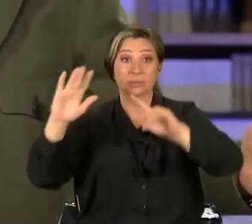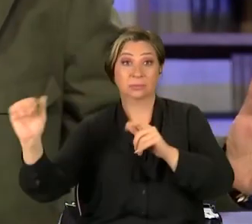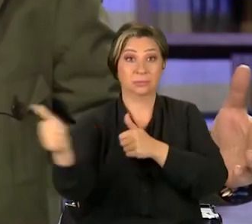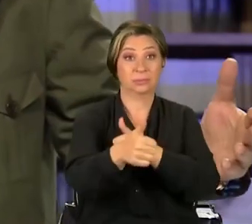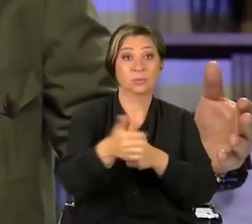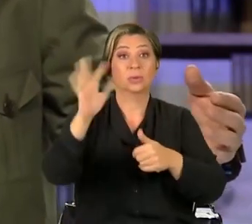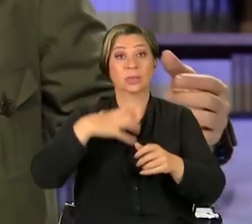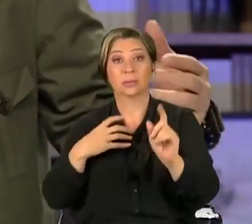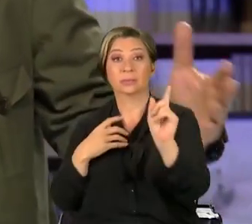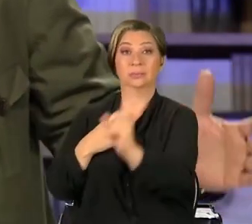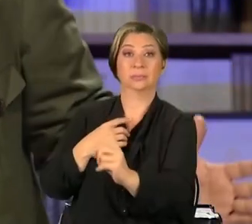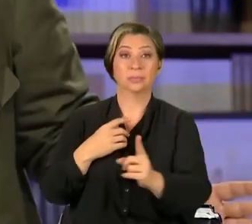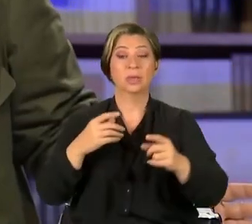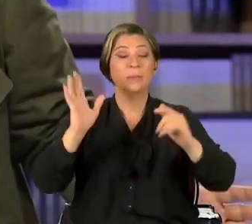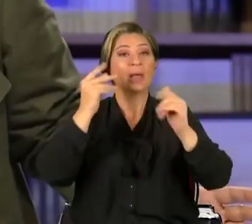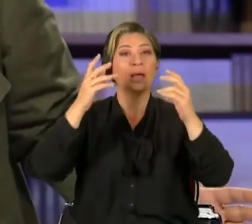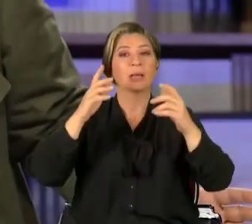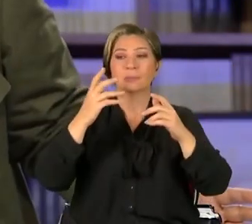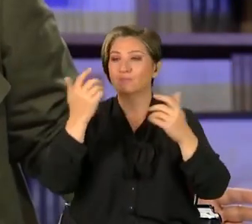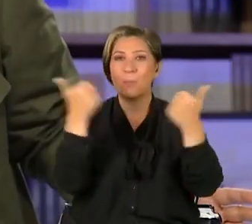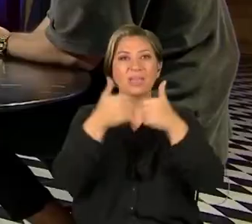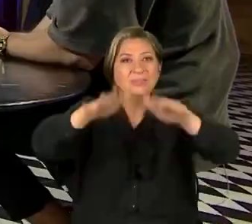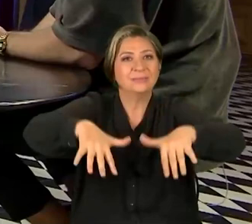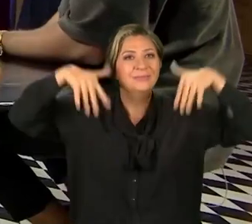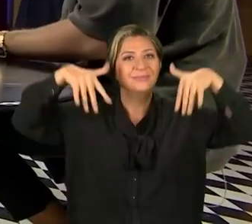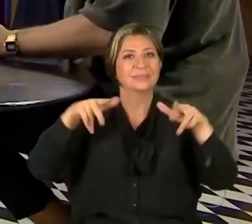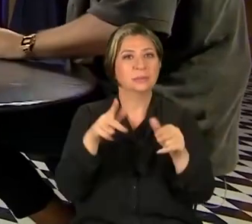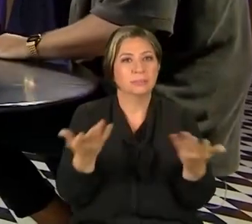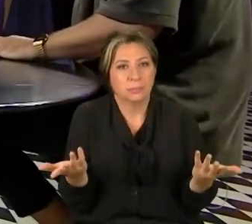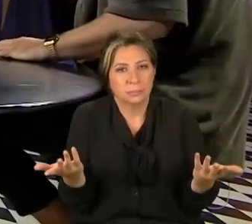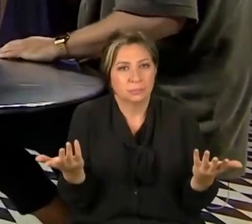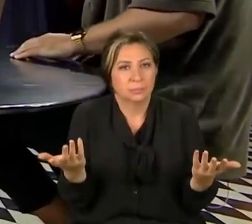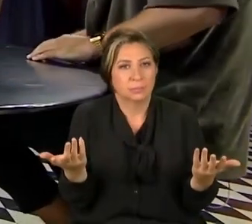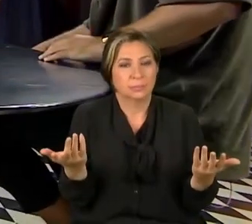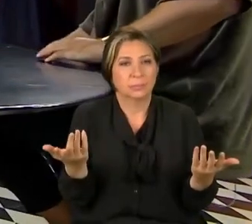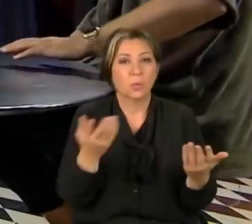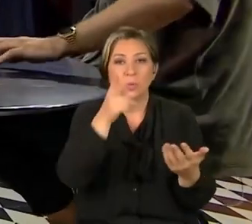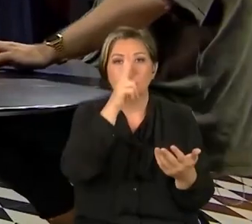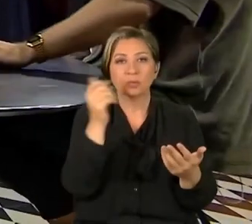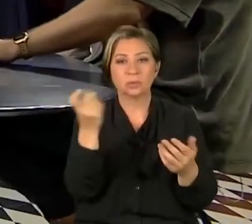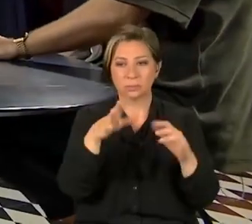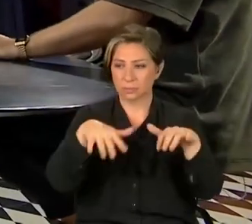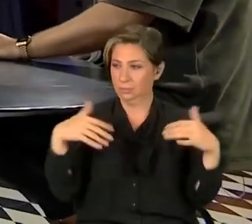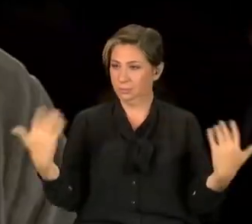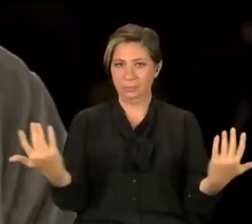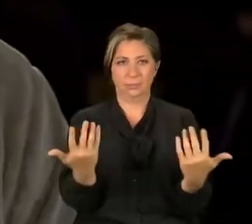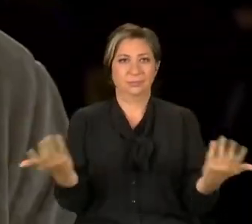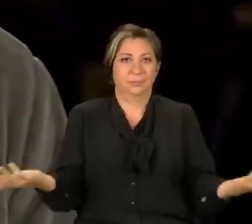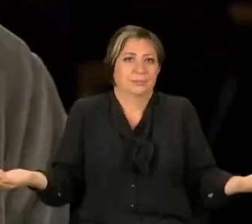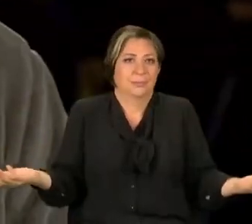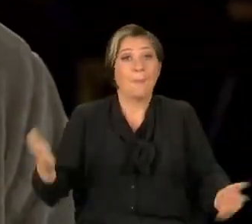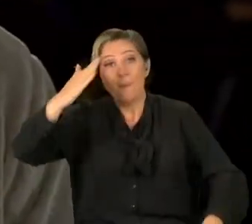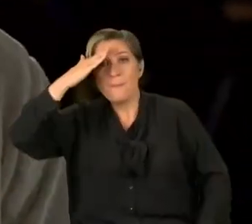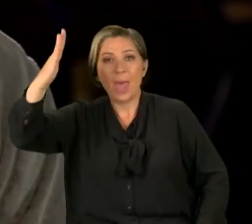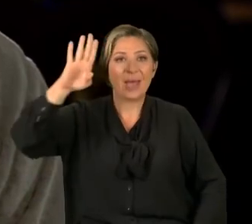sonra kendisi saniye çıkıyor stadyuma çıkar gibi Halbuki o sırada 300 kişilik bir kulüpteyiz yani orada